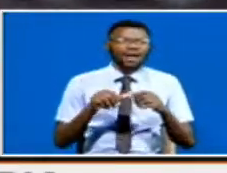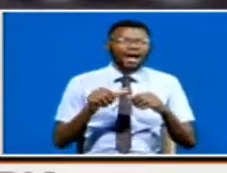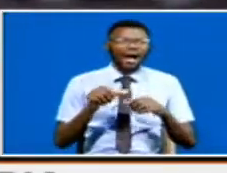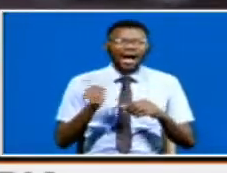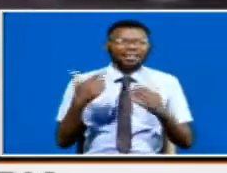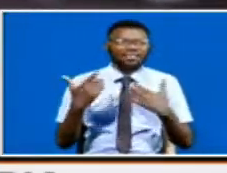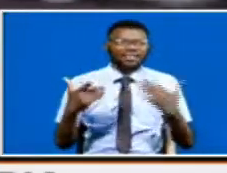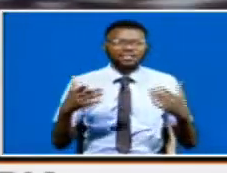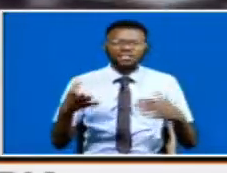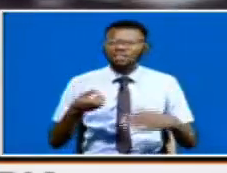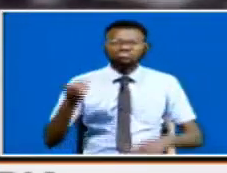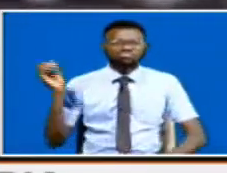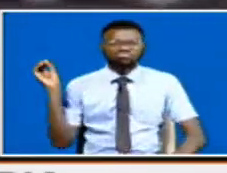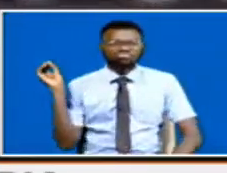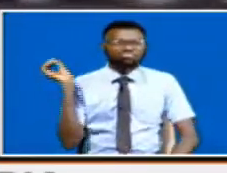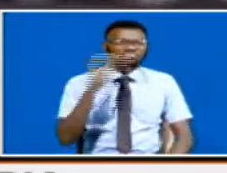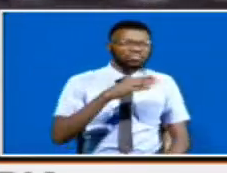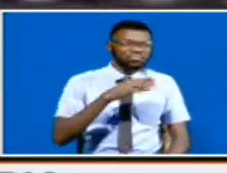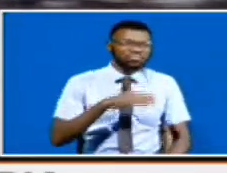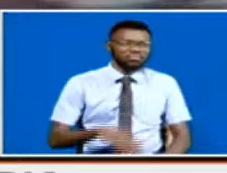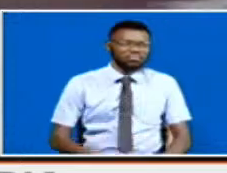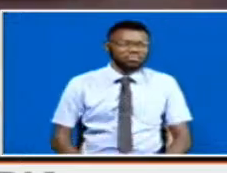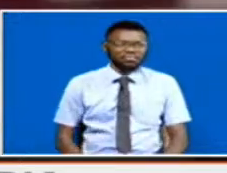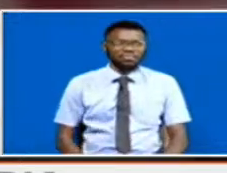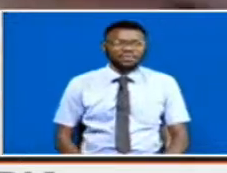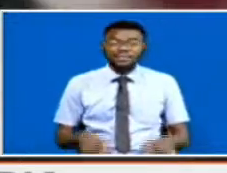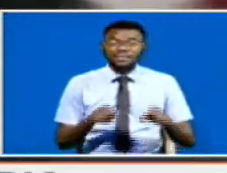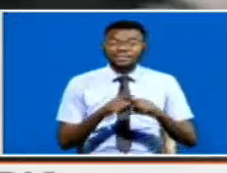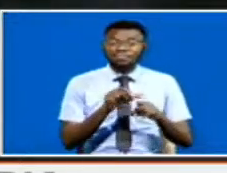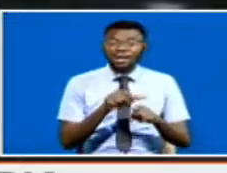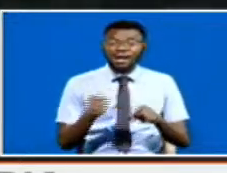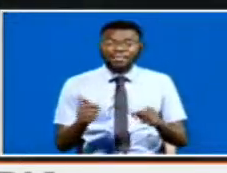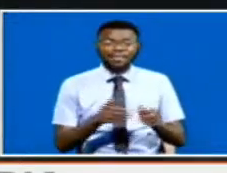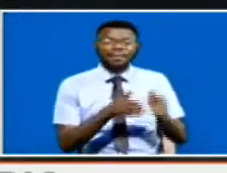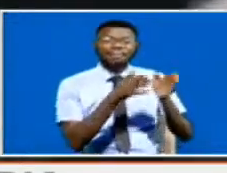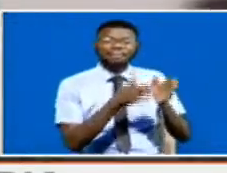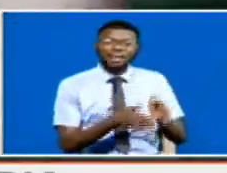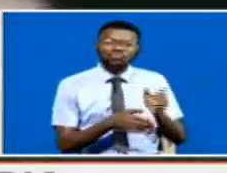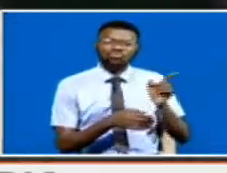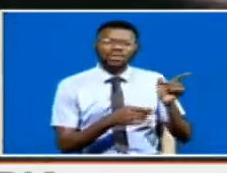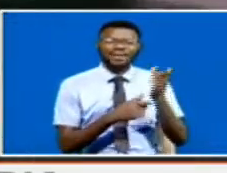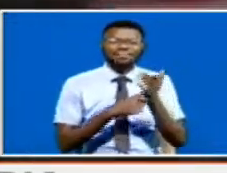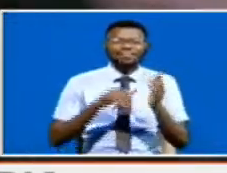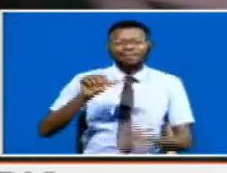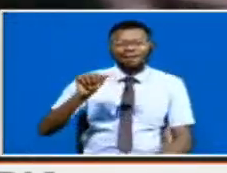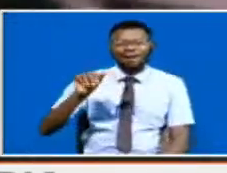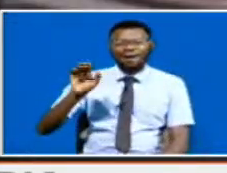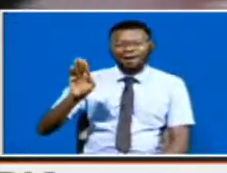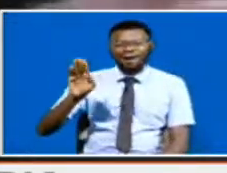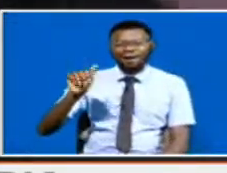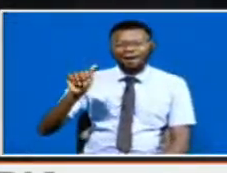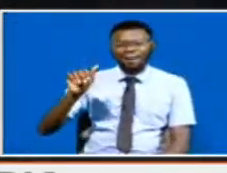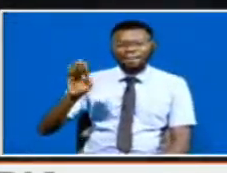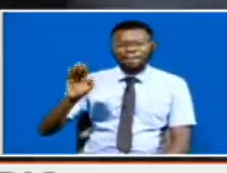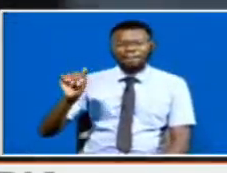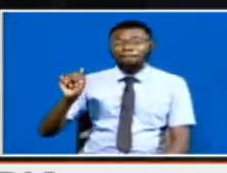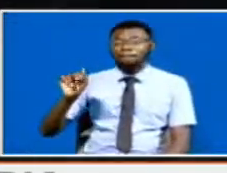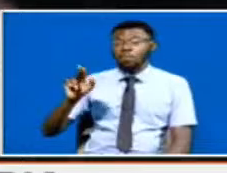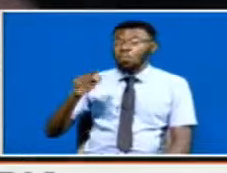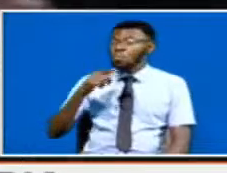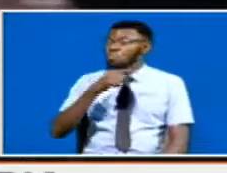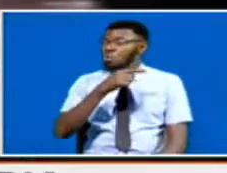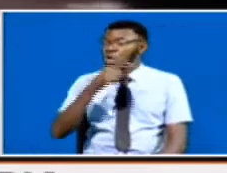kabla ya kumpigia mtu anayemtaja kwa jina moja tu la Ababu, ila baadaye anaondoka alipogundua kuwa alikuwa ananaso kwenye